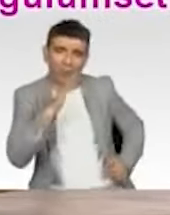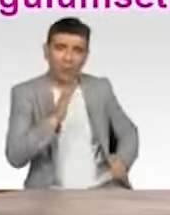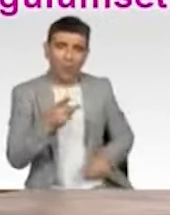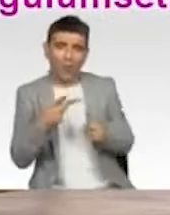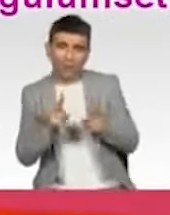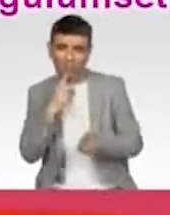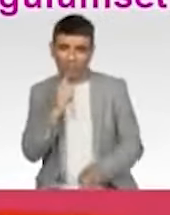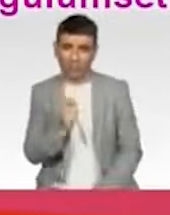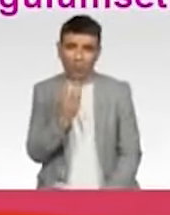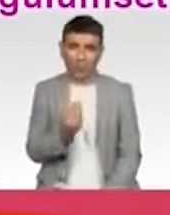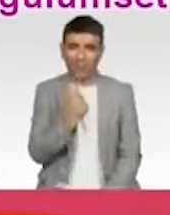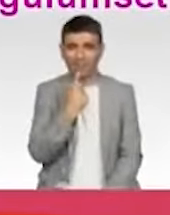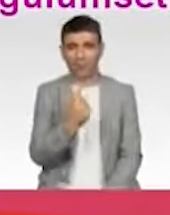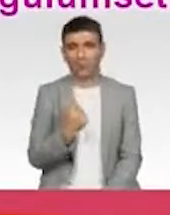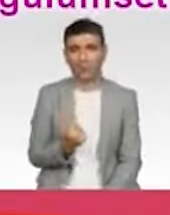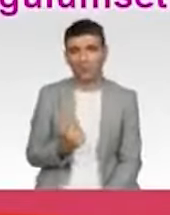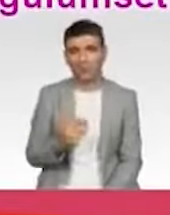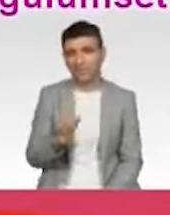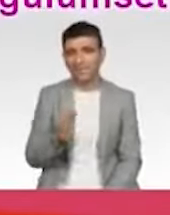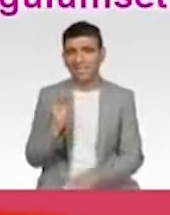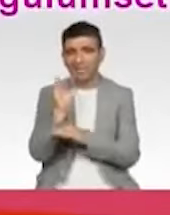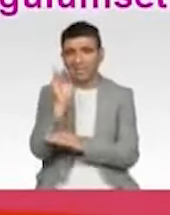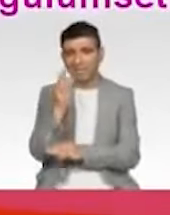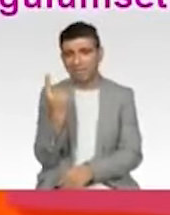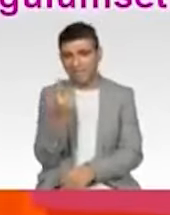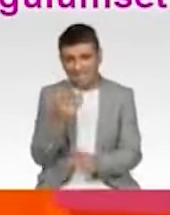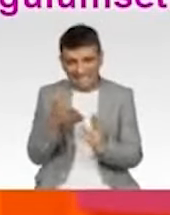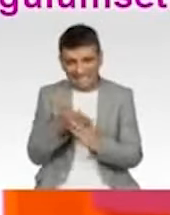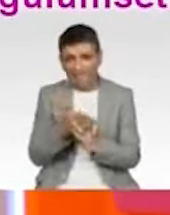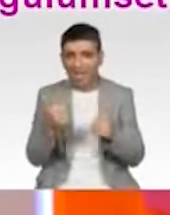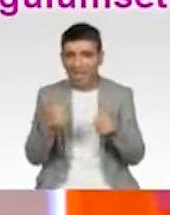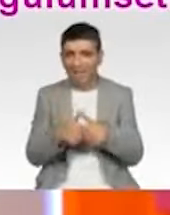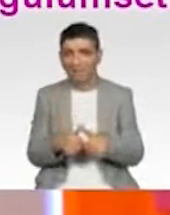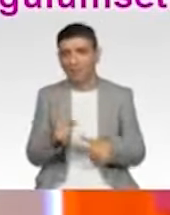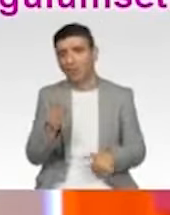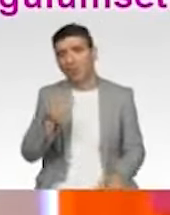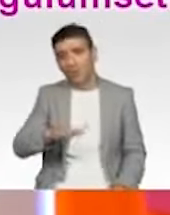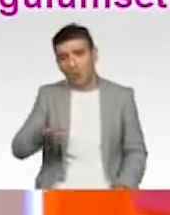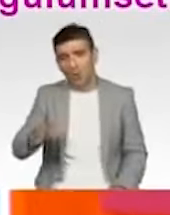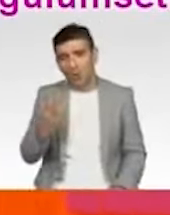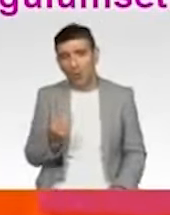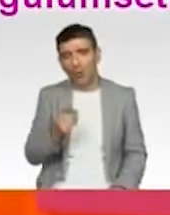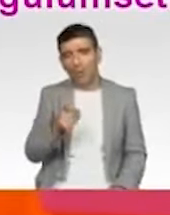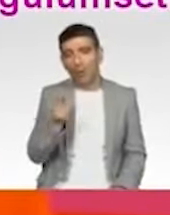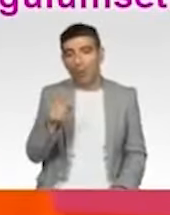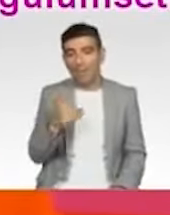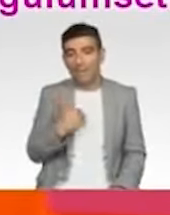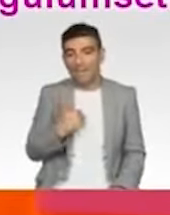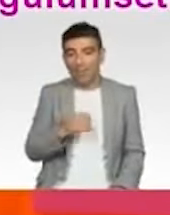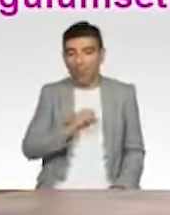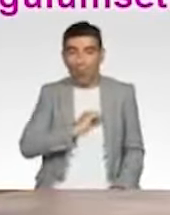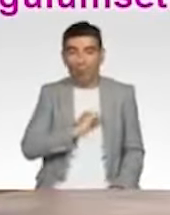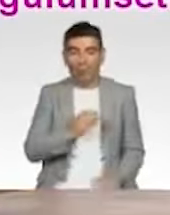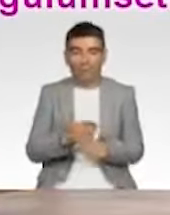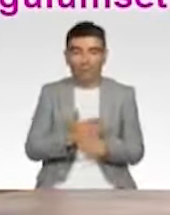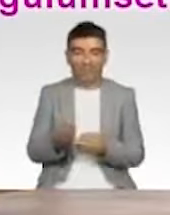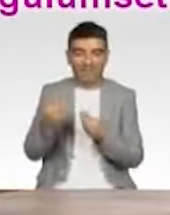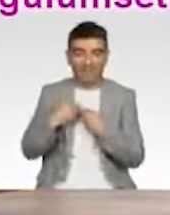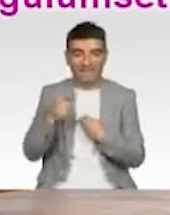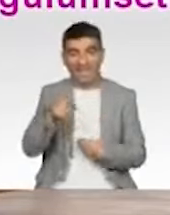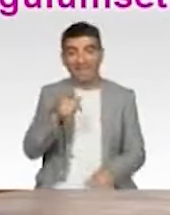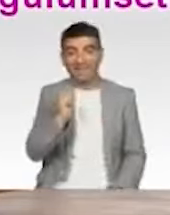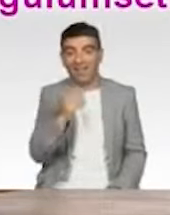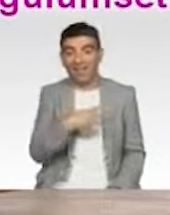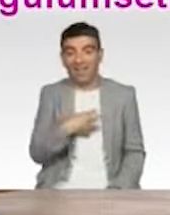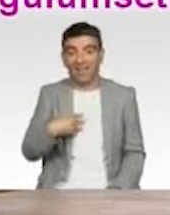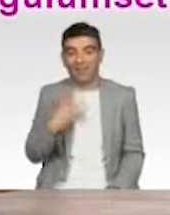olarak söylüyorum. Evet yani şu anda hani hayatına bir gün biri girecek, evlenecek, çocuğu olacak falan, ama o bile beni şu an korkuturken, sen şimdi kayınvalide